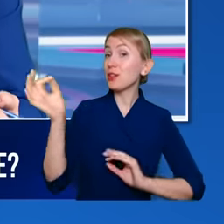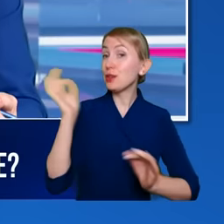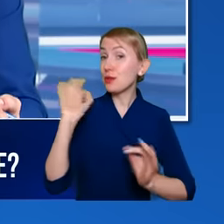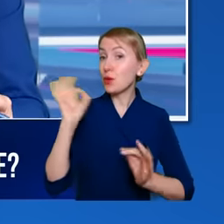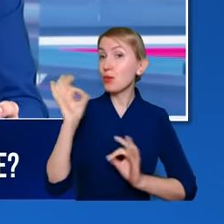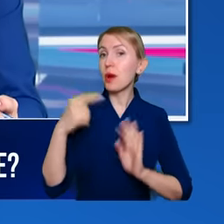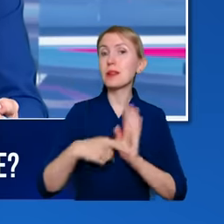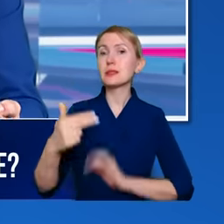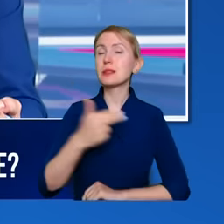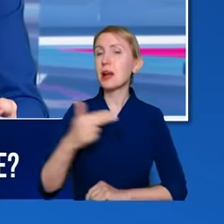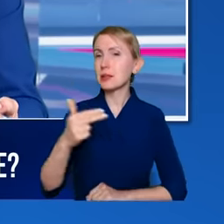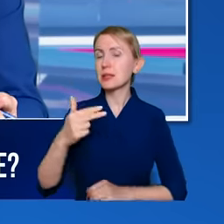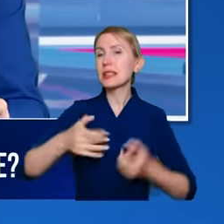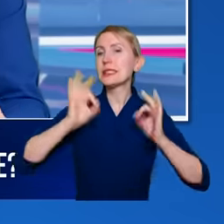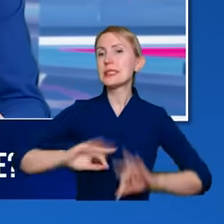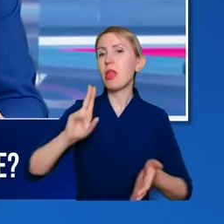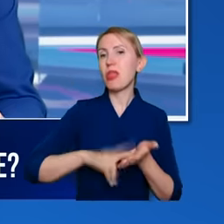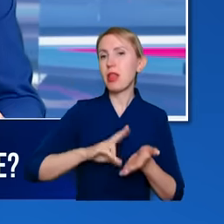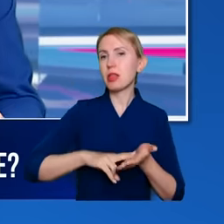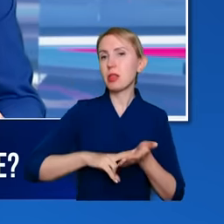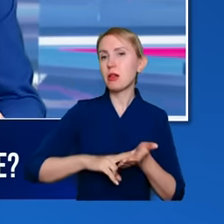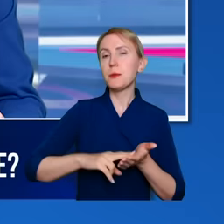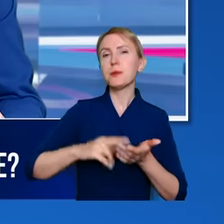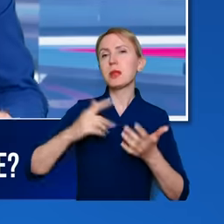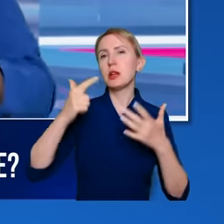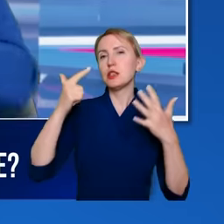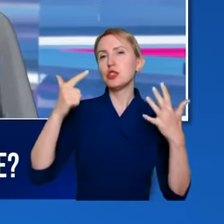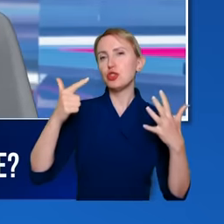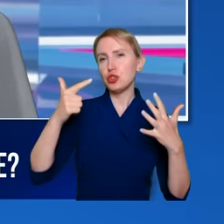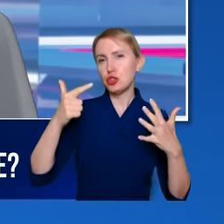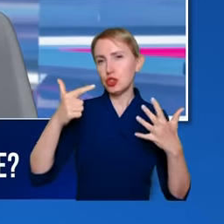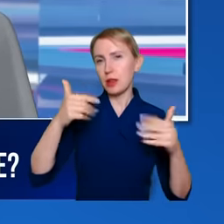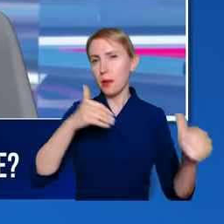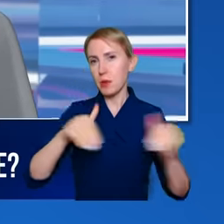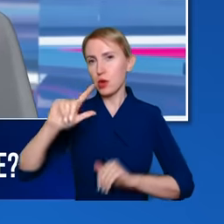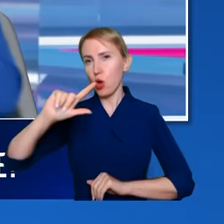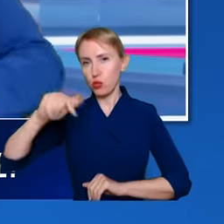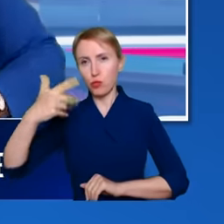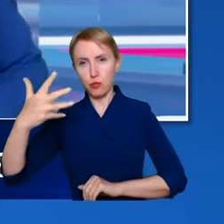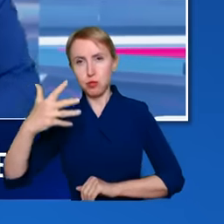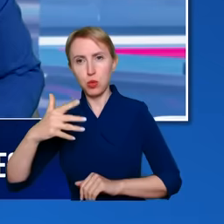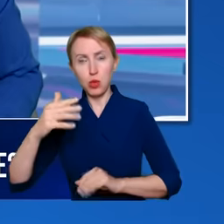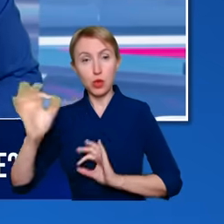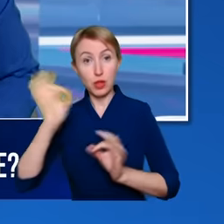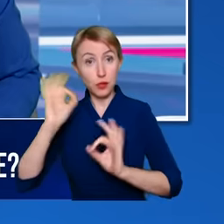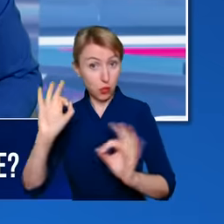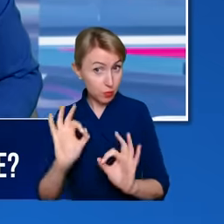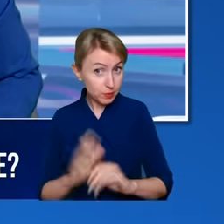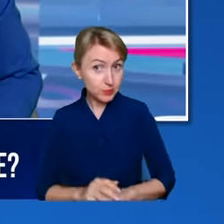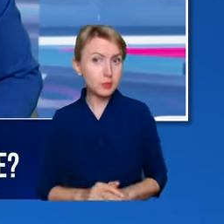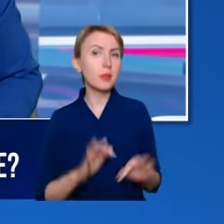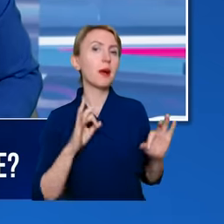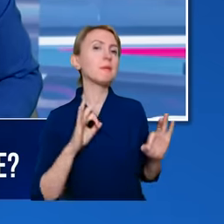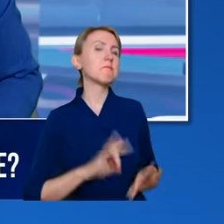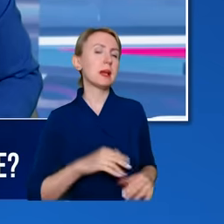o zysku netto w wysokości 7,5 miliona złotych, to jest dla pani przerażająca informacja? Nie. Pani redaktor,